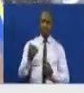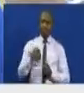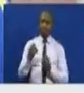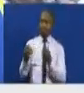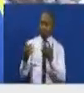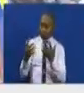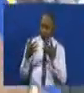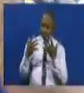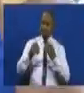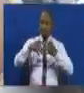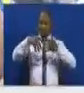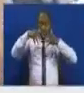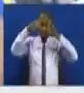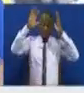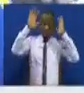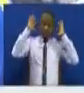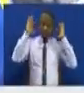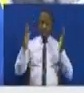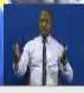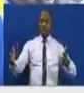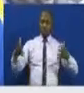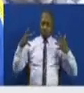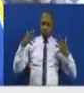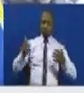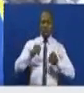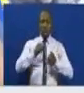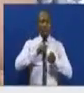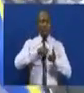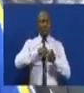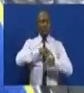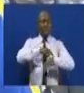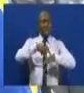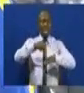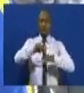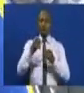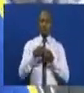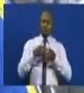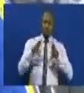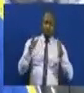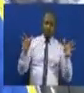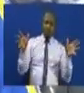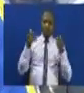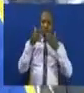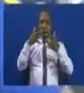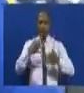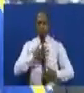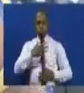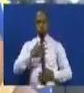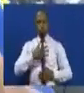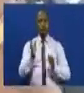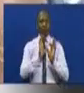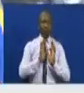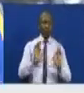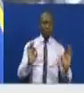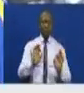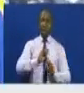ukijifukiza ukijifunua ile hewa yote, yani unaona mirija yote imeachia, unapumua kwa kawaida yani. Na mafua yale kama ulikuwa